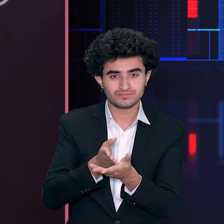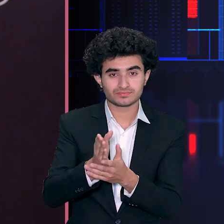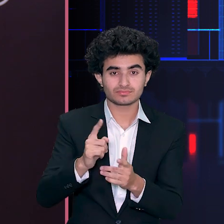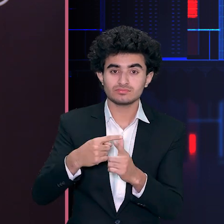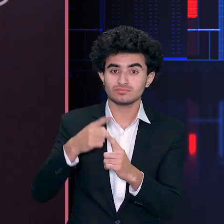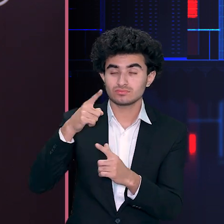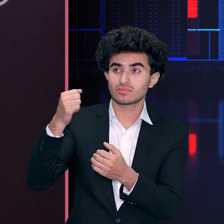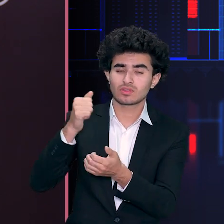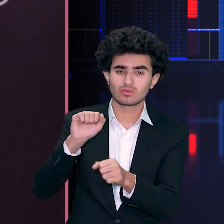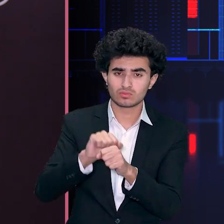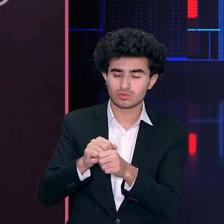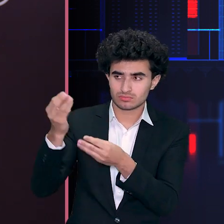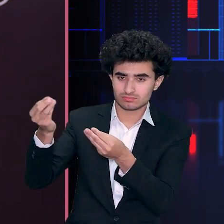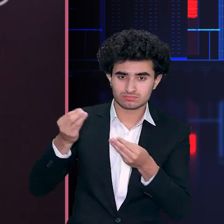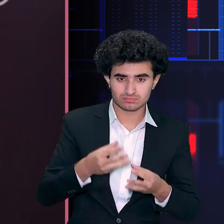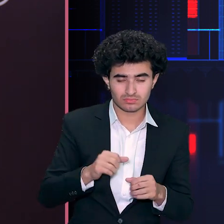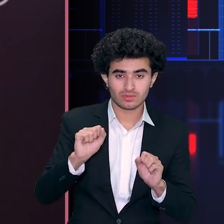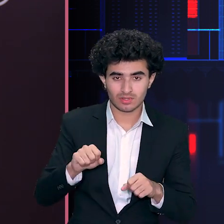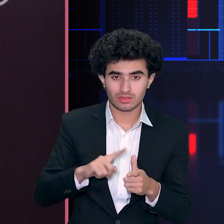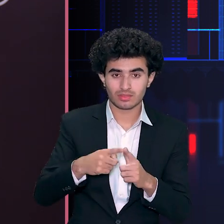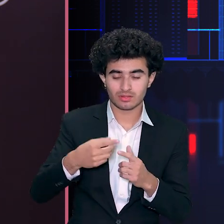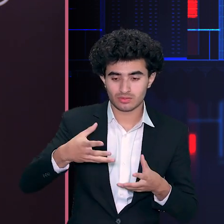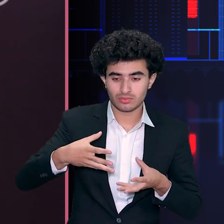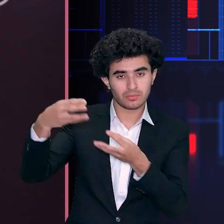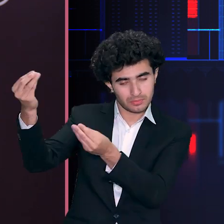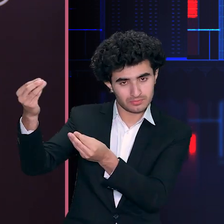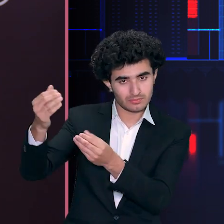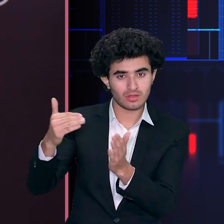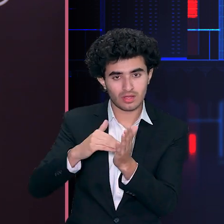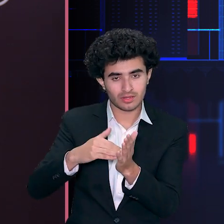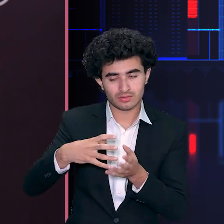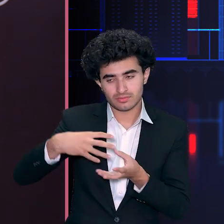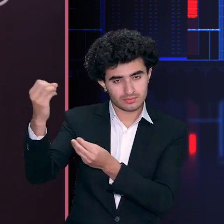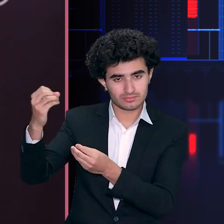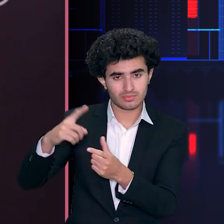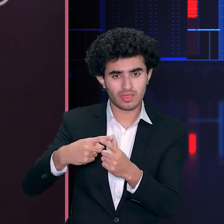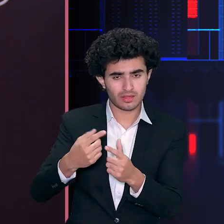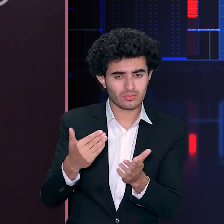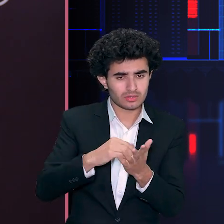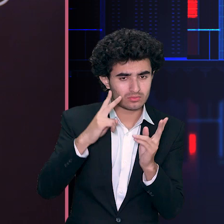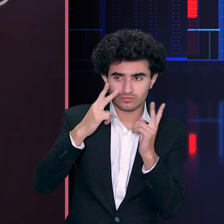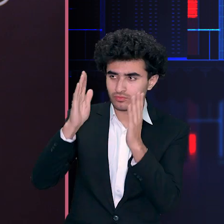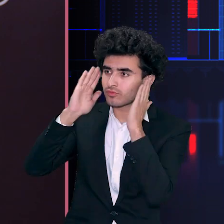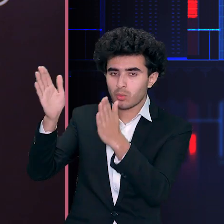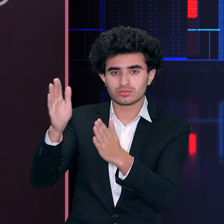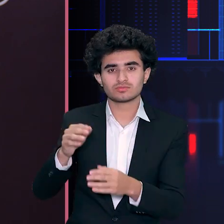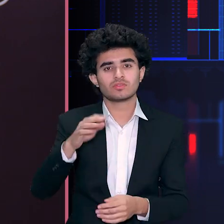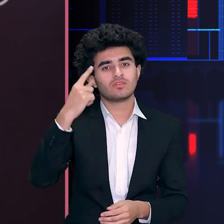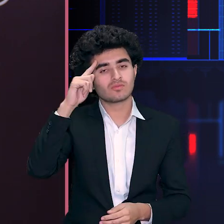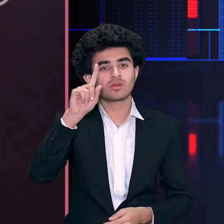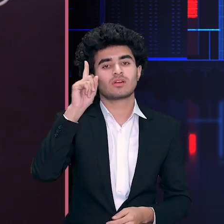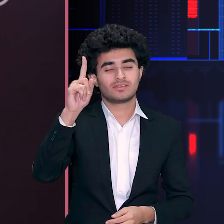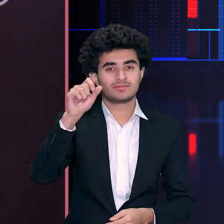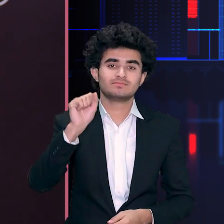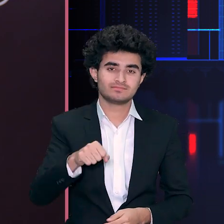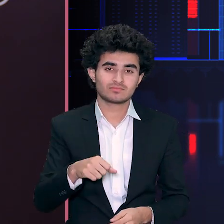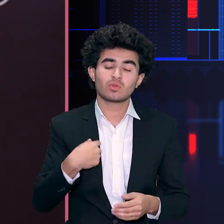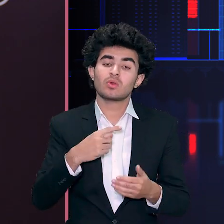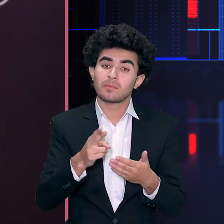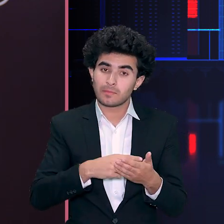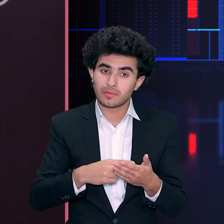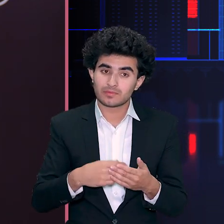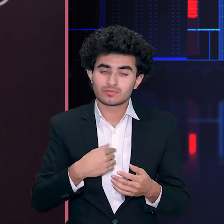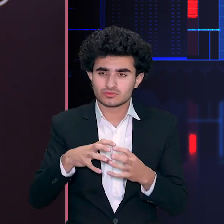دیتا ہے وہ آپ سے چھین لیتا ہے، اور تب جا کے آپ اللہ سے مخاطب ہوتے ہو۔ تو میرا بھی کچھ اس طرح سے ہوا، اور وہ